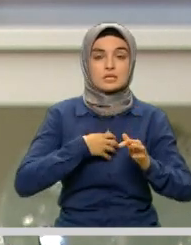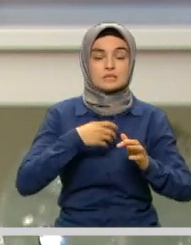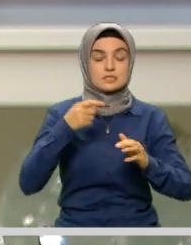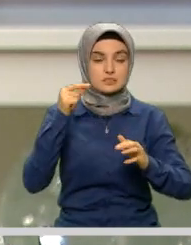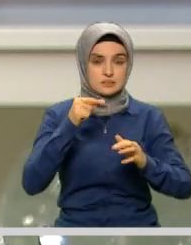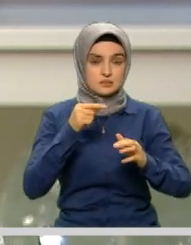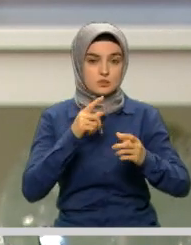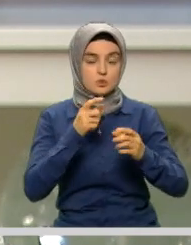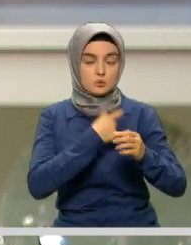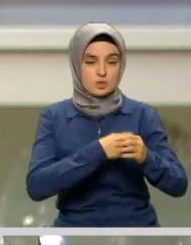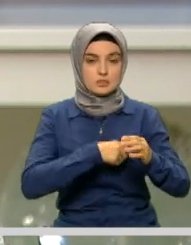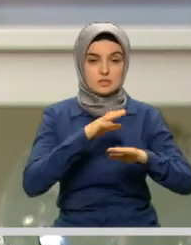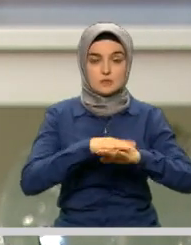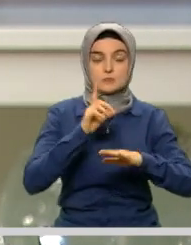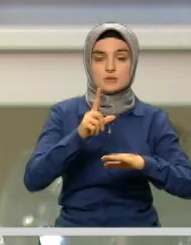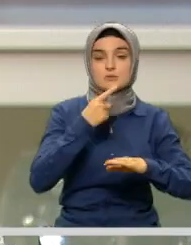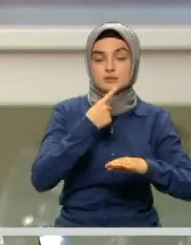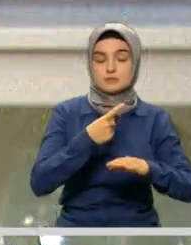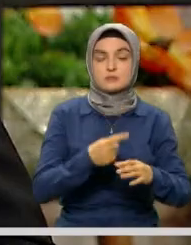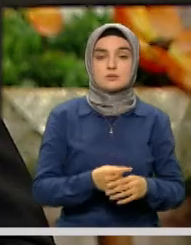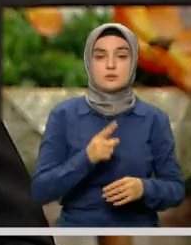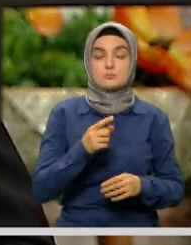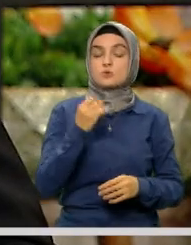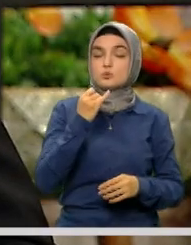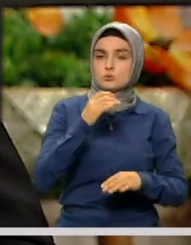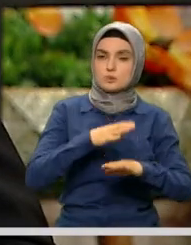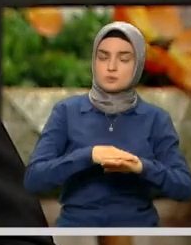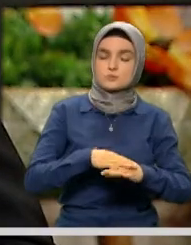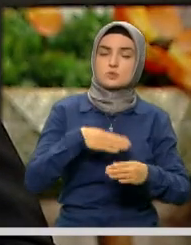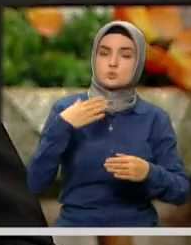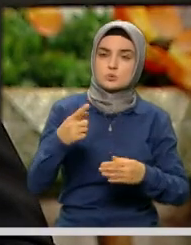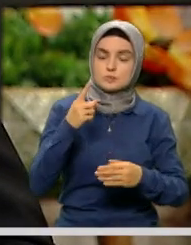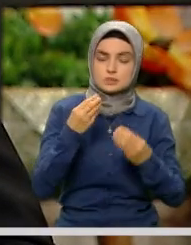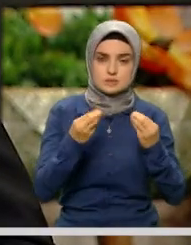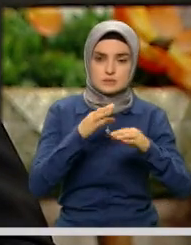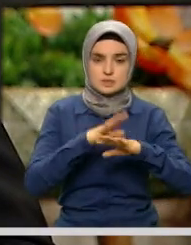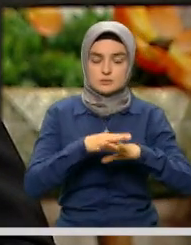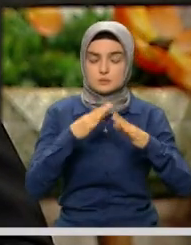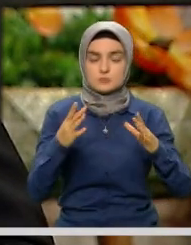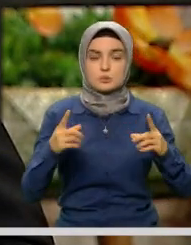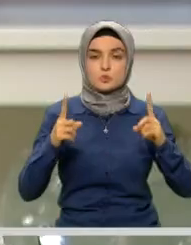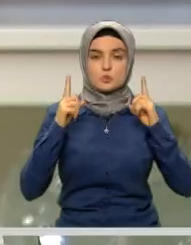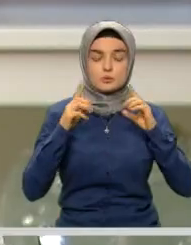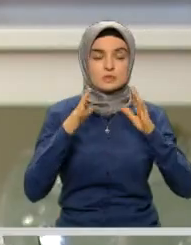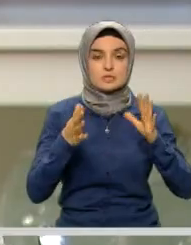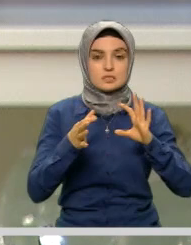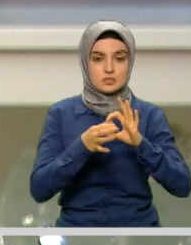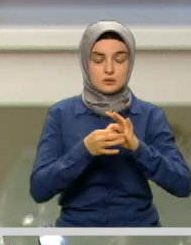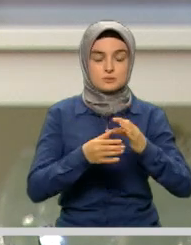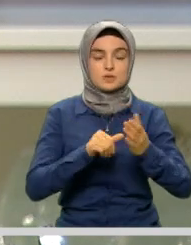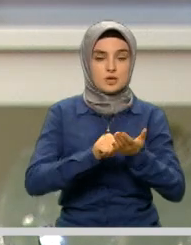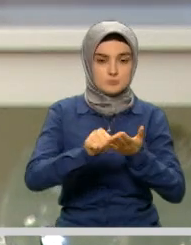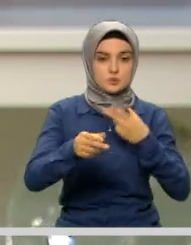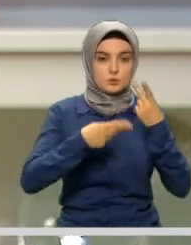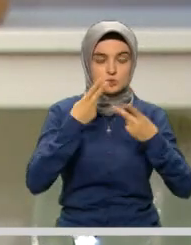Hani bir kötülük işlediğiniz zaman ardından hemen bir iyilik, evet, yapın. Bu da mesela tövbeyle ilişkileniyor mu? Nasıl ilişkileniyor? Tamam. Hepsini